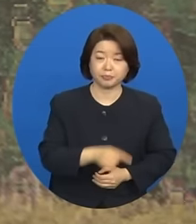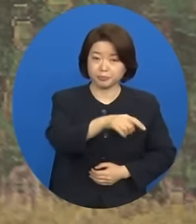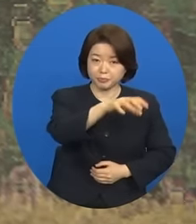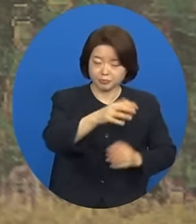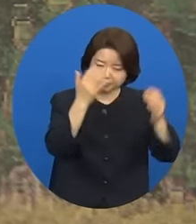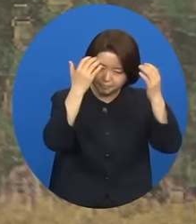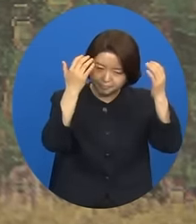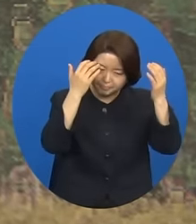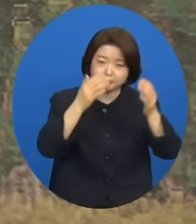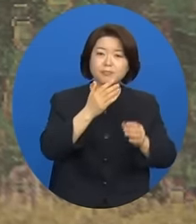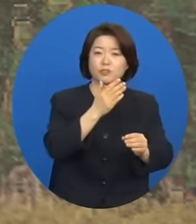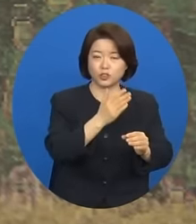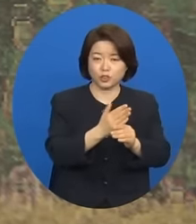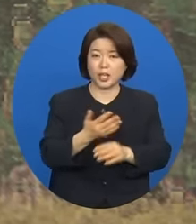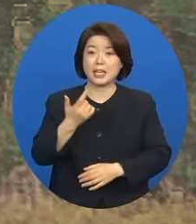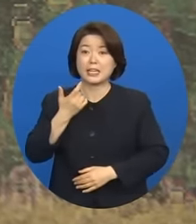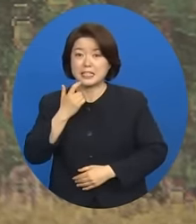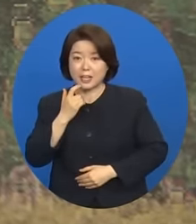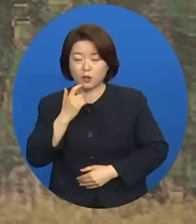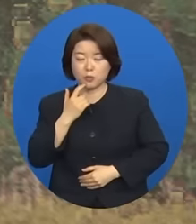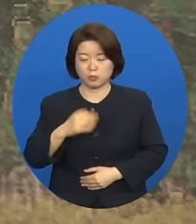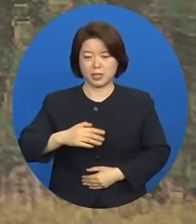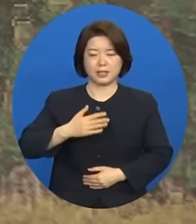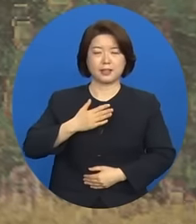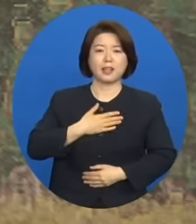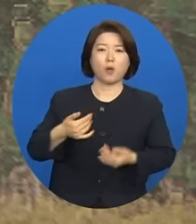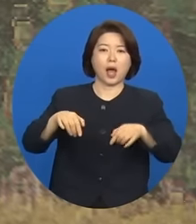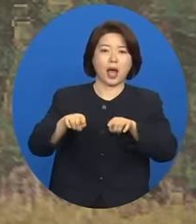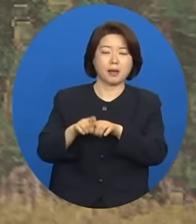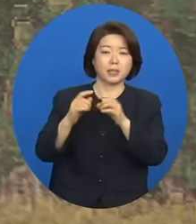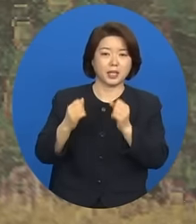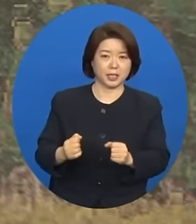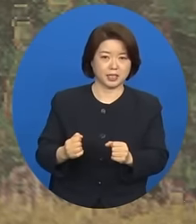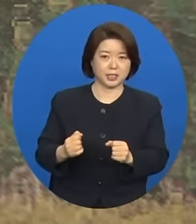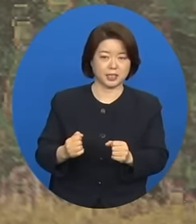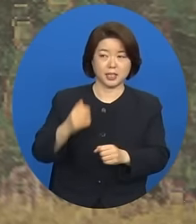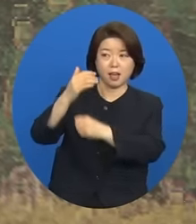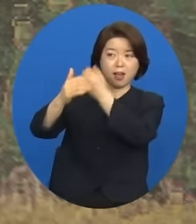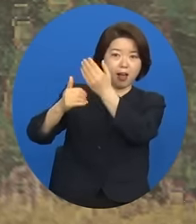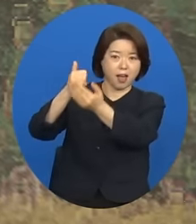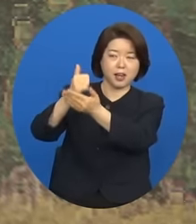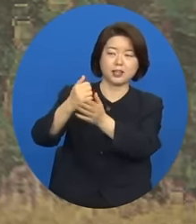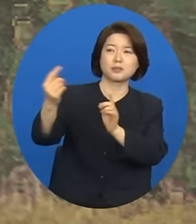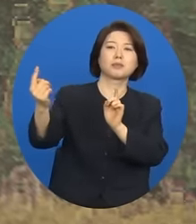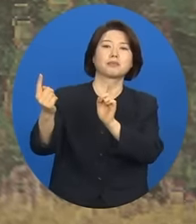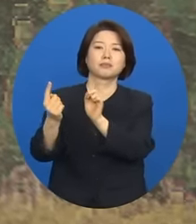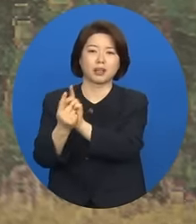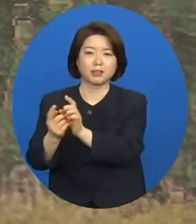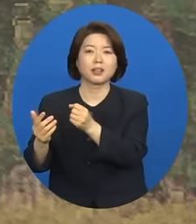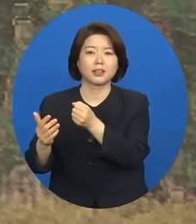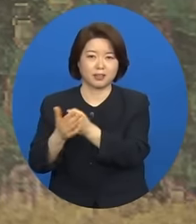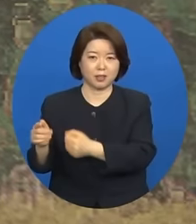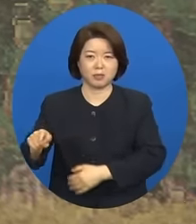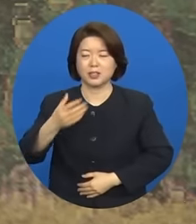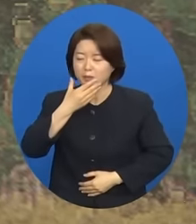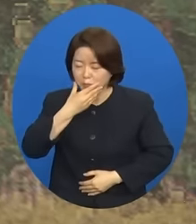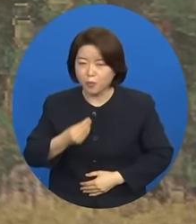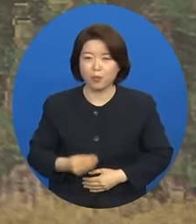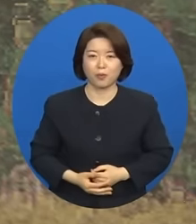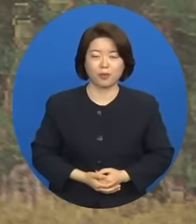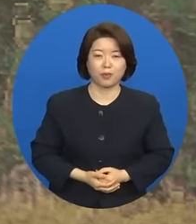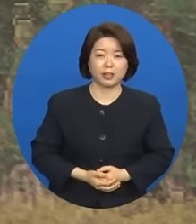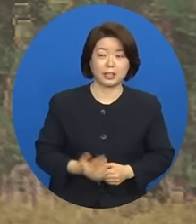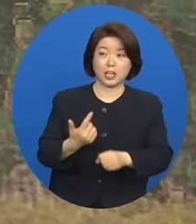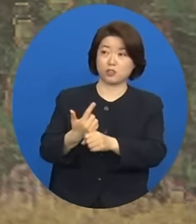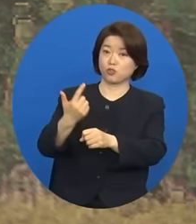이 야곱은 자신과 함께 하신 하나님을 만나기 때문에 그래요. 그가 6년